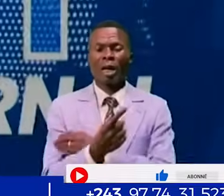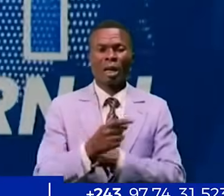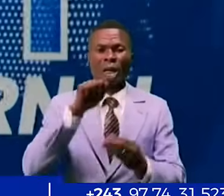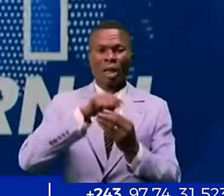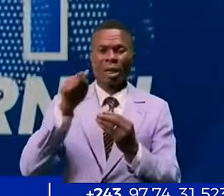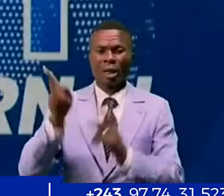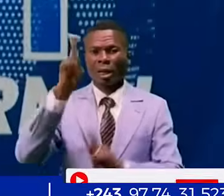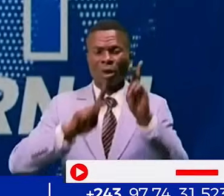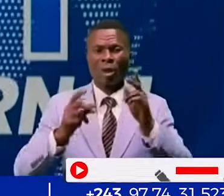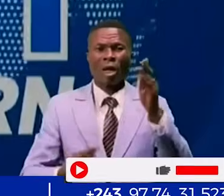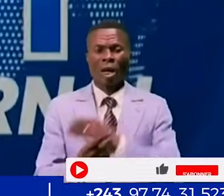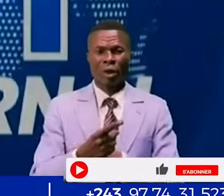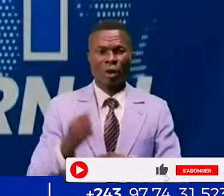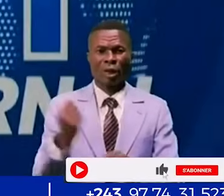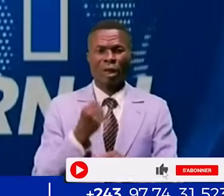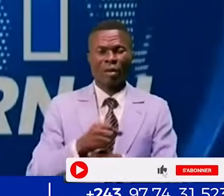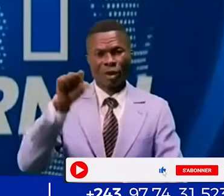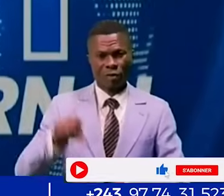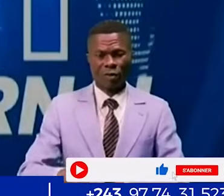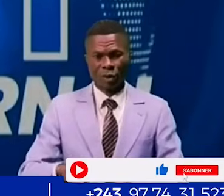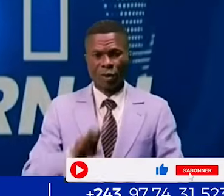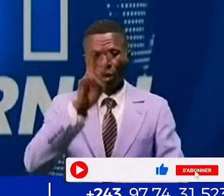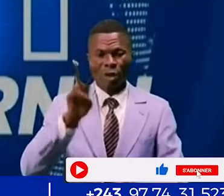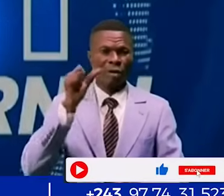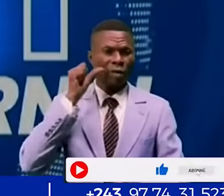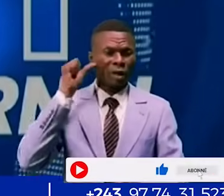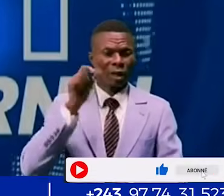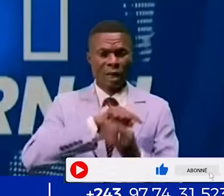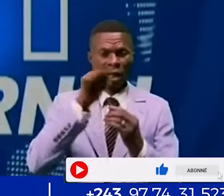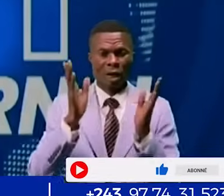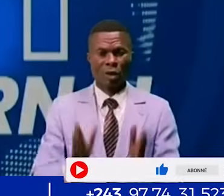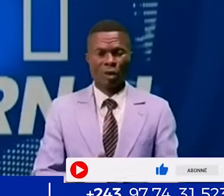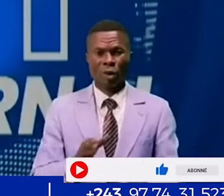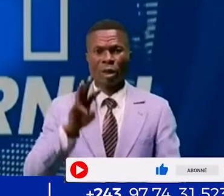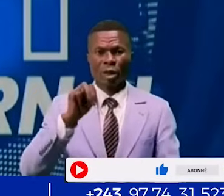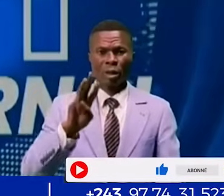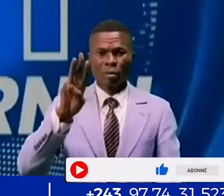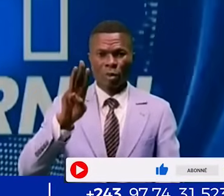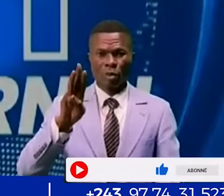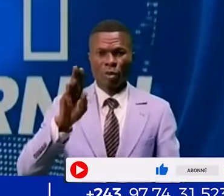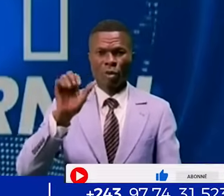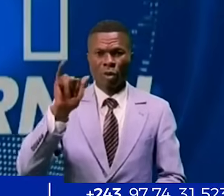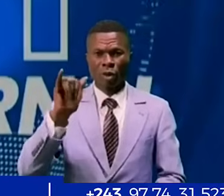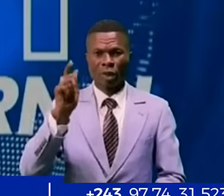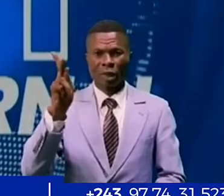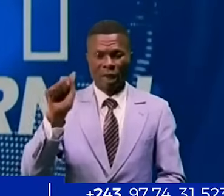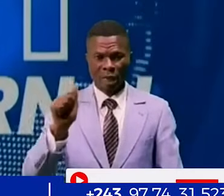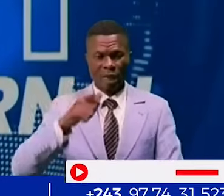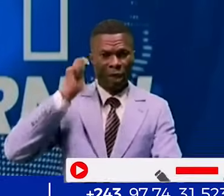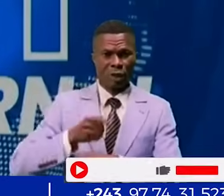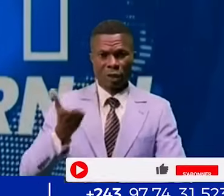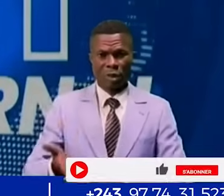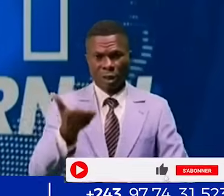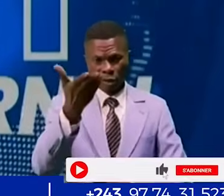comptables publics accusés de faute de gestion. Ce vendredi, la comptable Moyaka Bouela Bienvenue était à la barre. Nancy Poba.